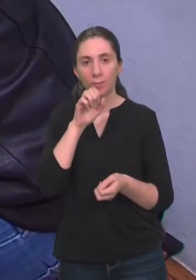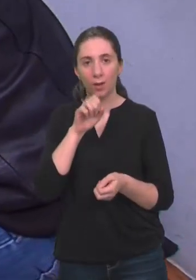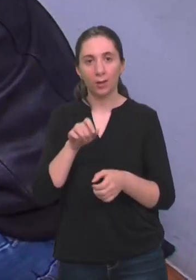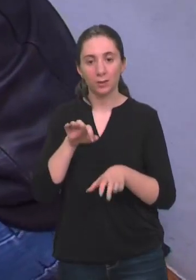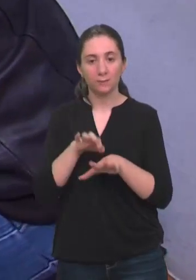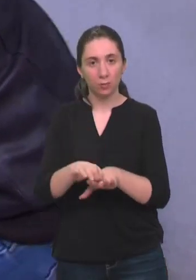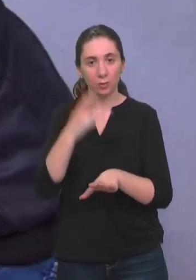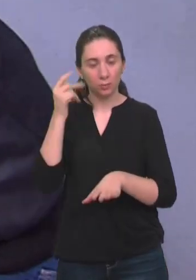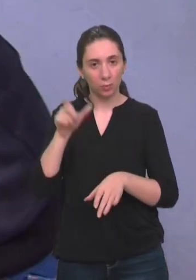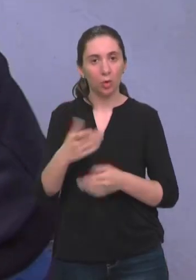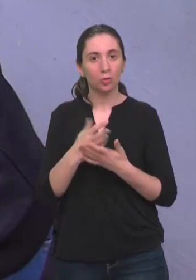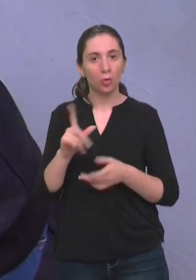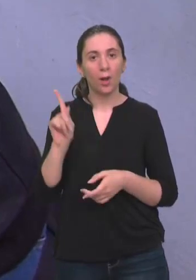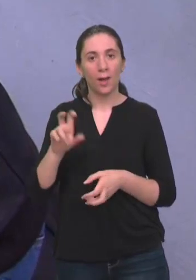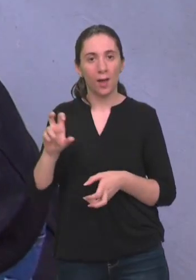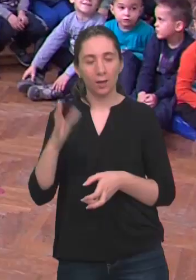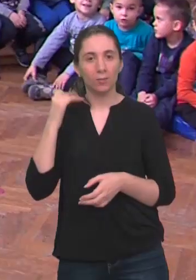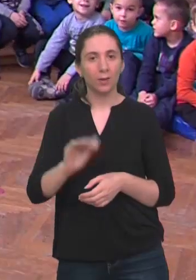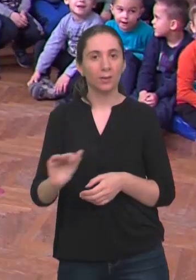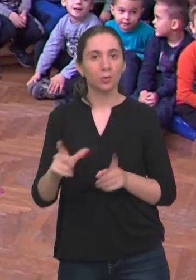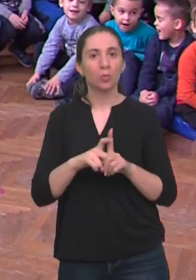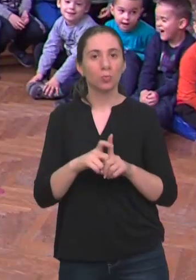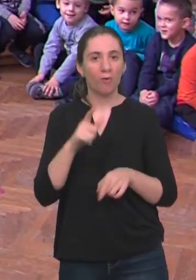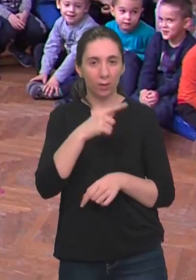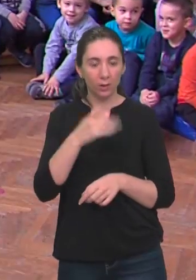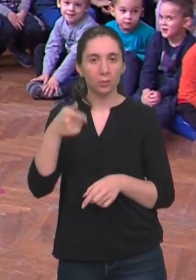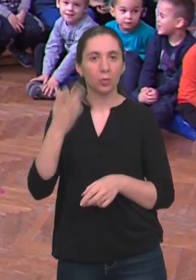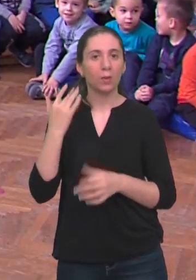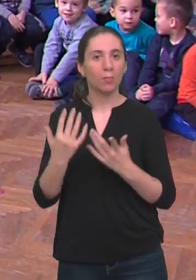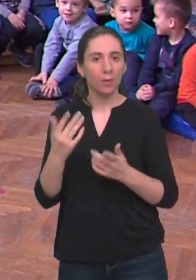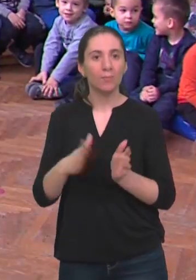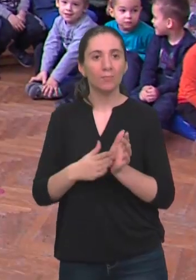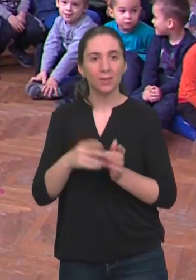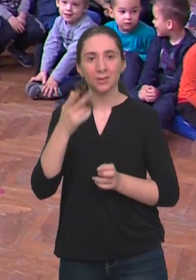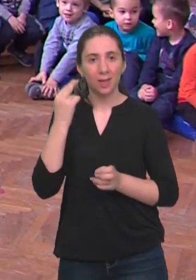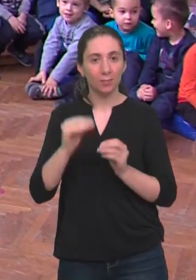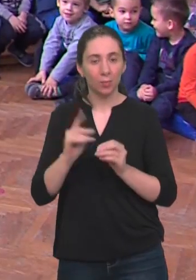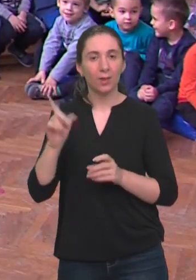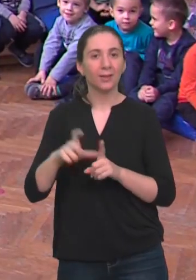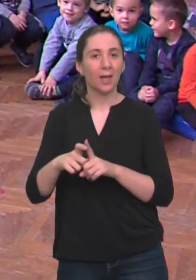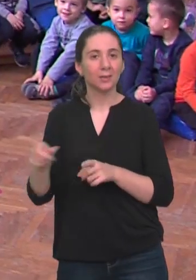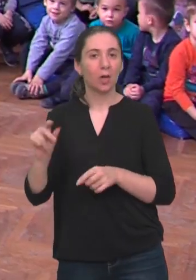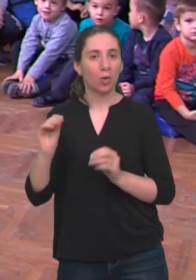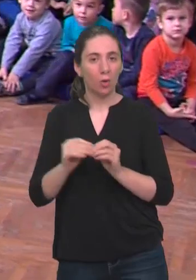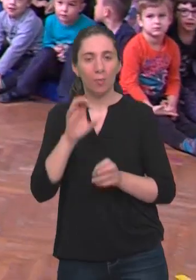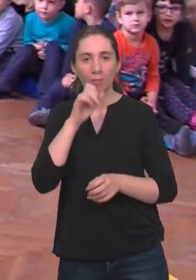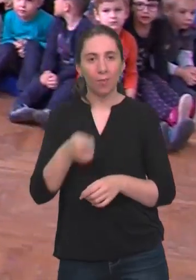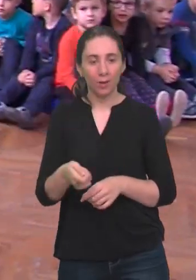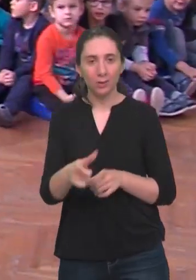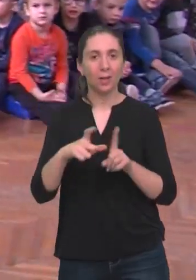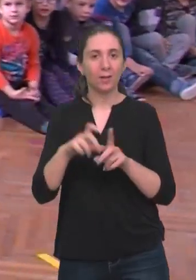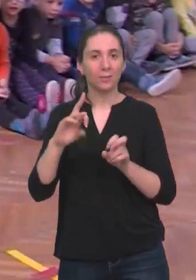Erik, održana u Dječjem vrtiću Dubovac. Bila je to prilika da Mirsad Bečirović i Danica Rob sa psom vodičem